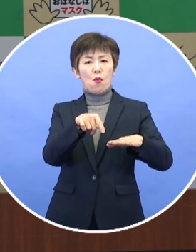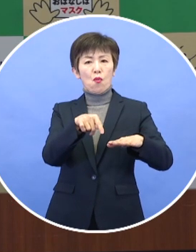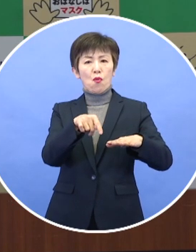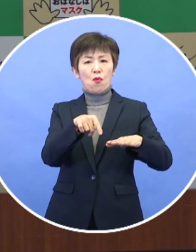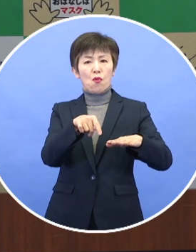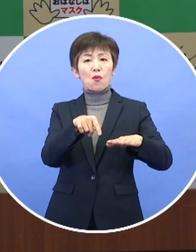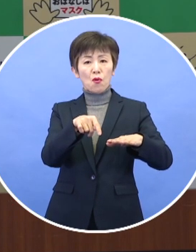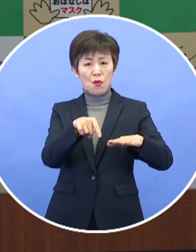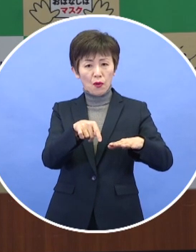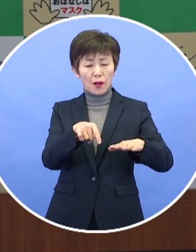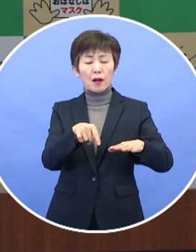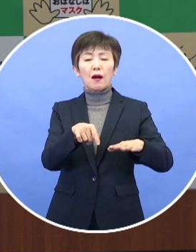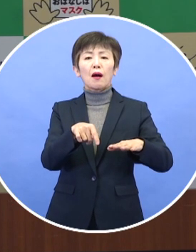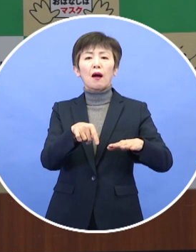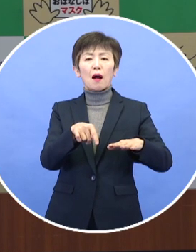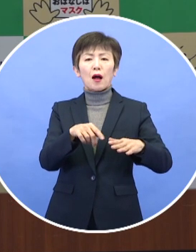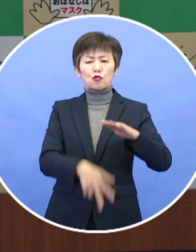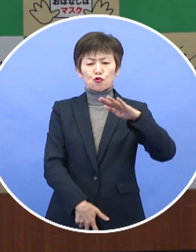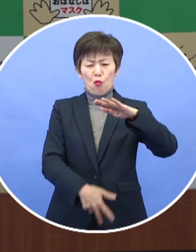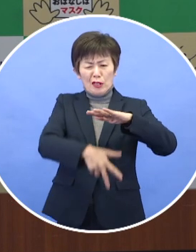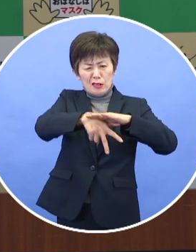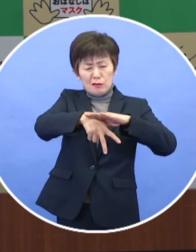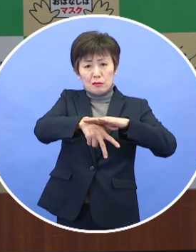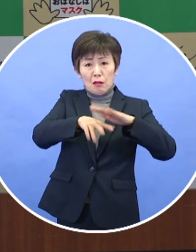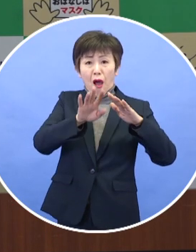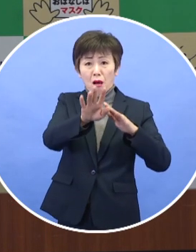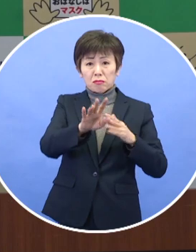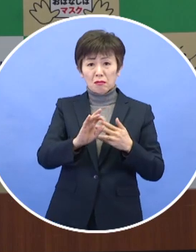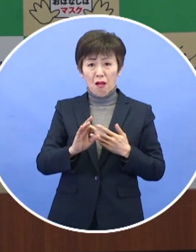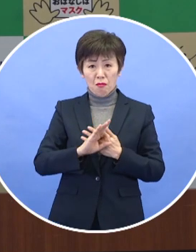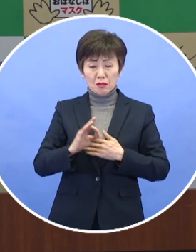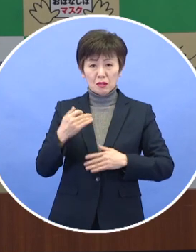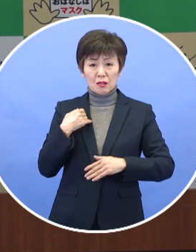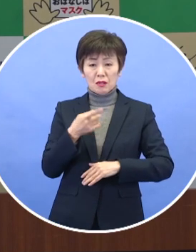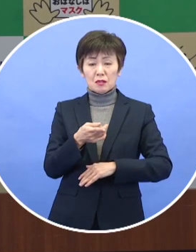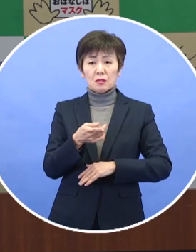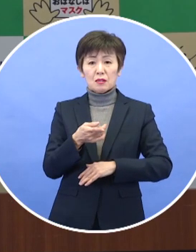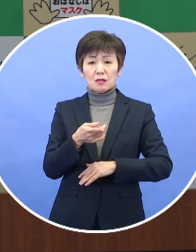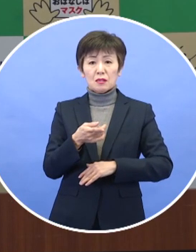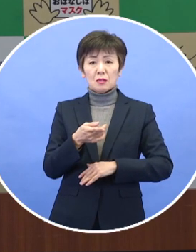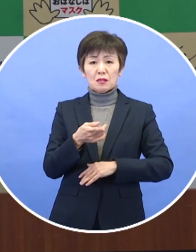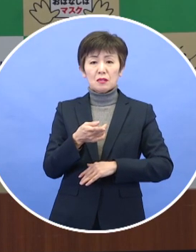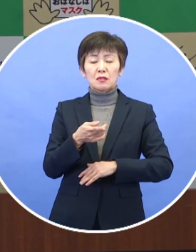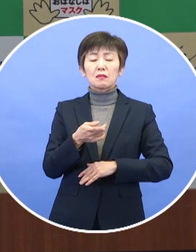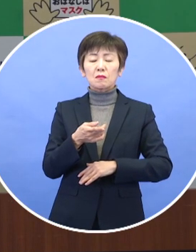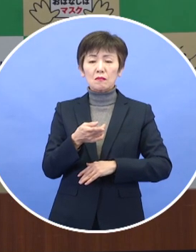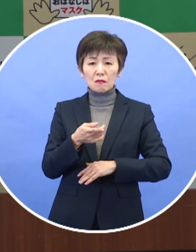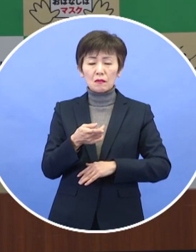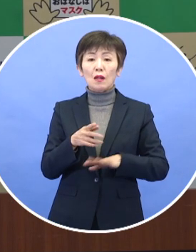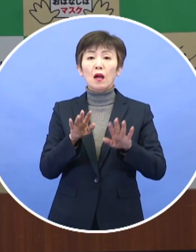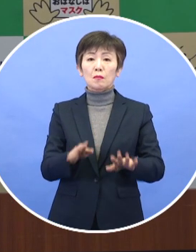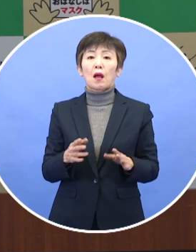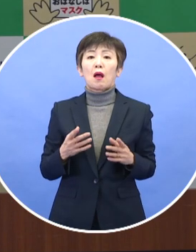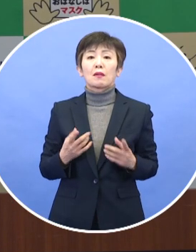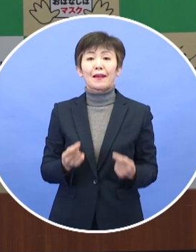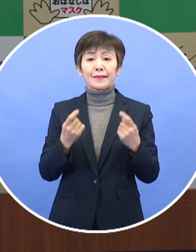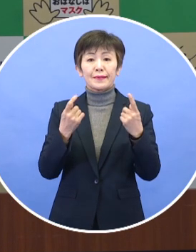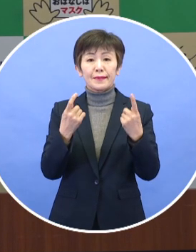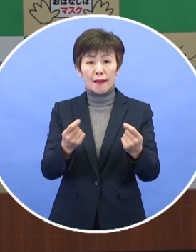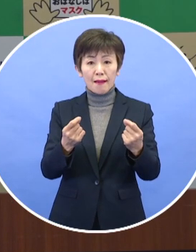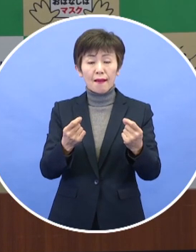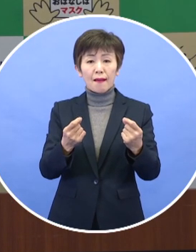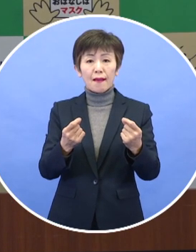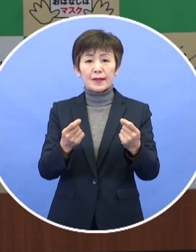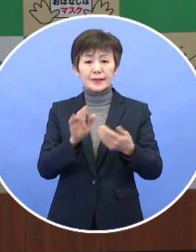常にまあ、ストレスを感じている、まあ、そういうような状況でもあります。まあ、そういう意味では徹底してです